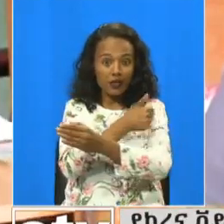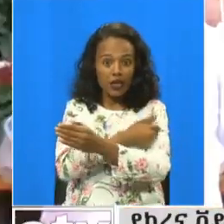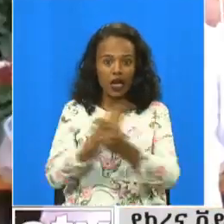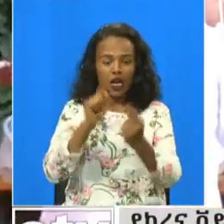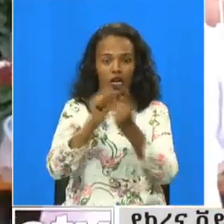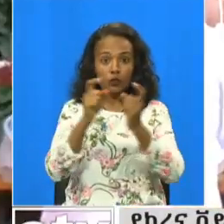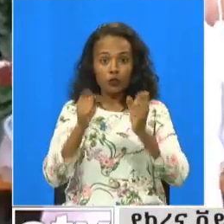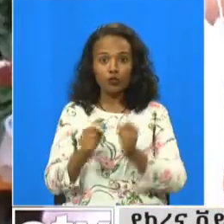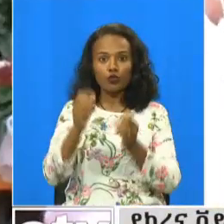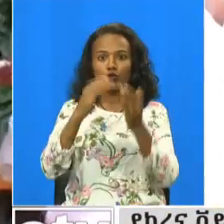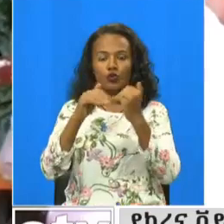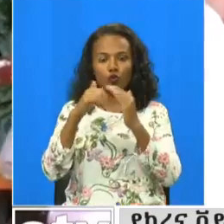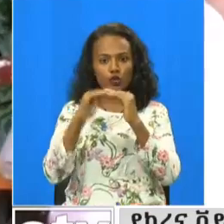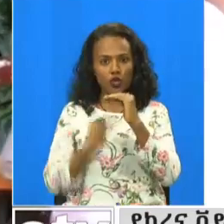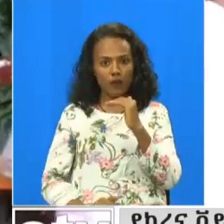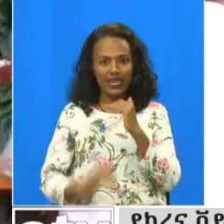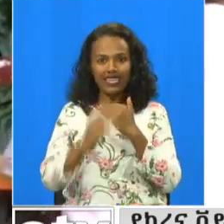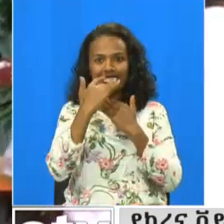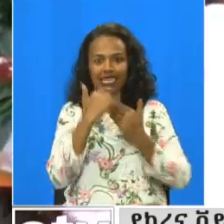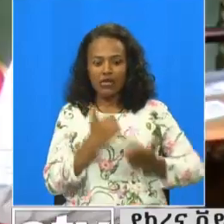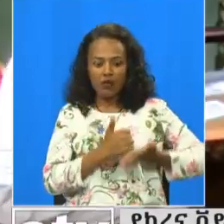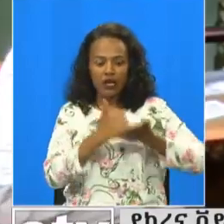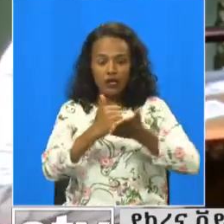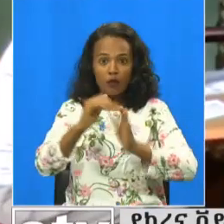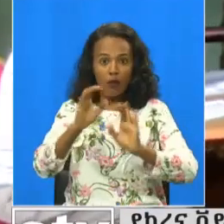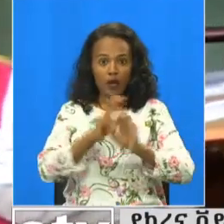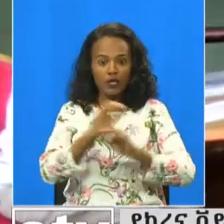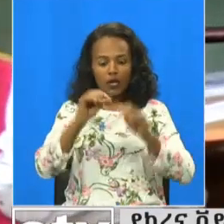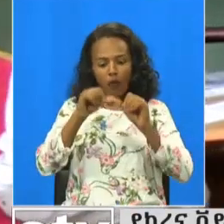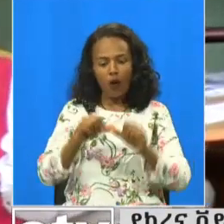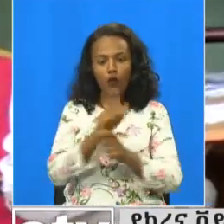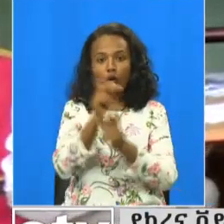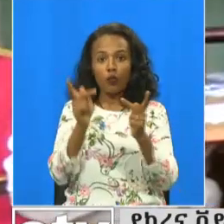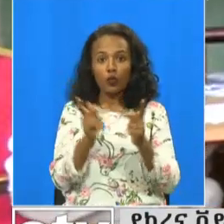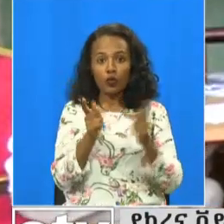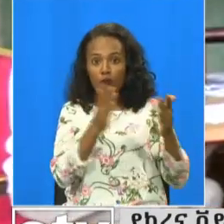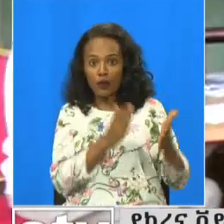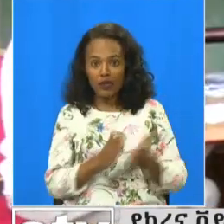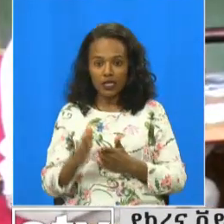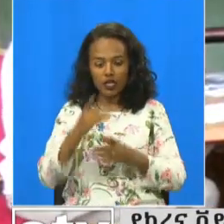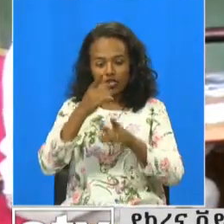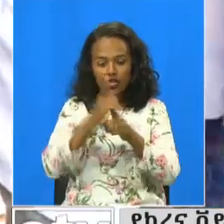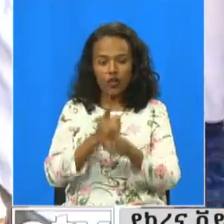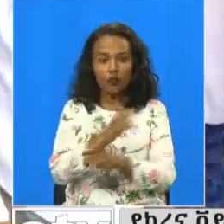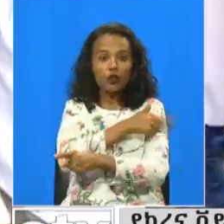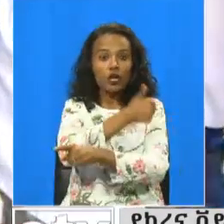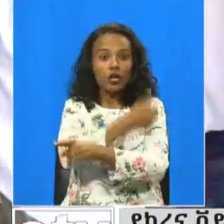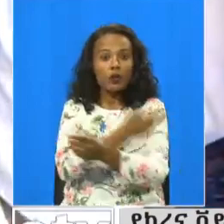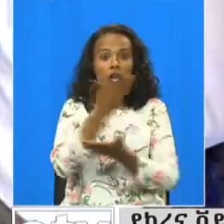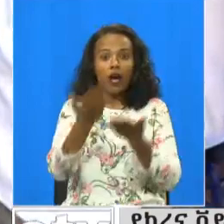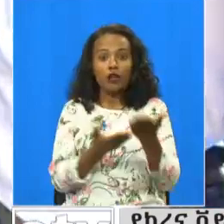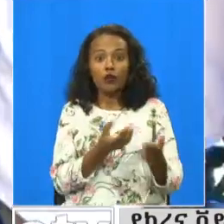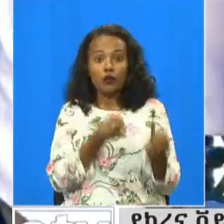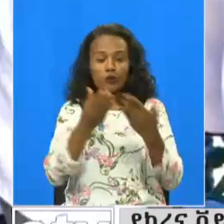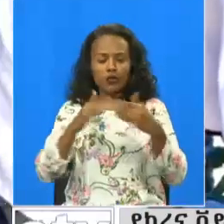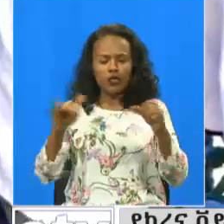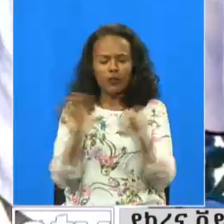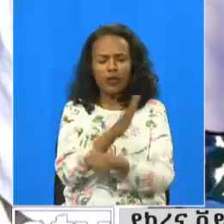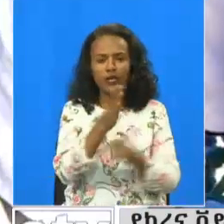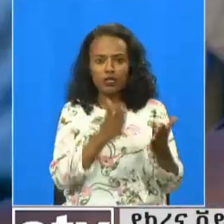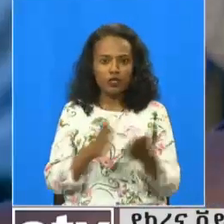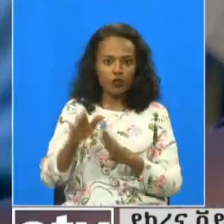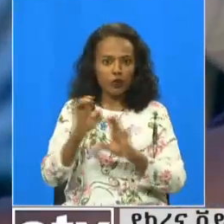የሚችሉ ችግሮችን ለመቀነስ የደም ልገሳን በማካሄድና የማቆያ ቦታን በማዘጋጀት ተገቢውን የህክምና አገልግሎት ለመስጠት በቂ ዝግጅት